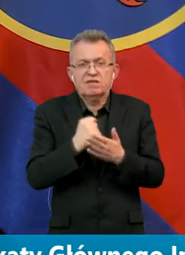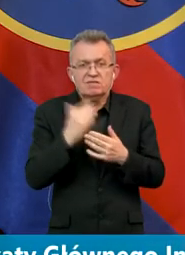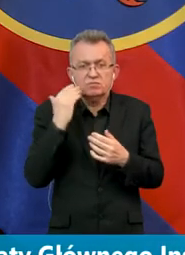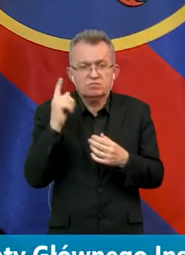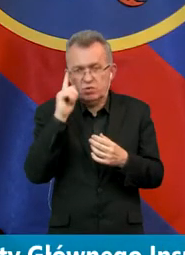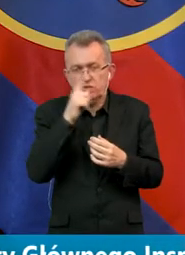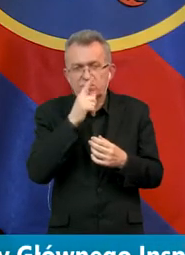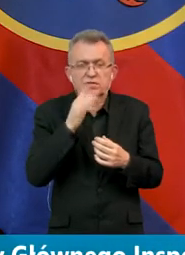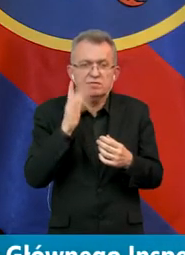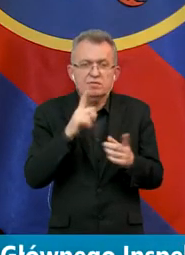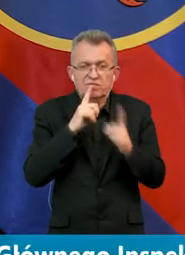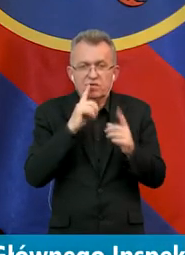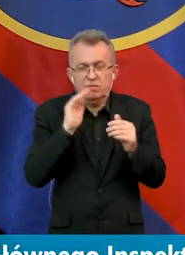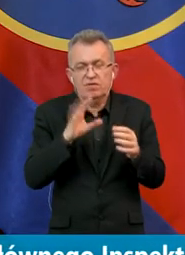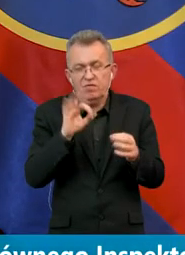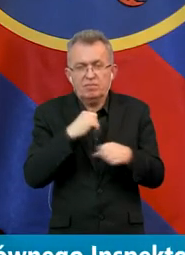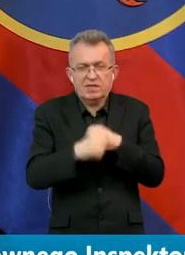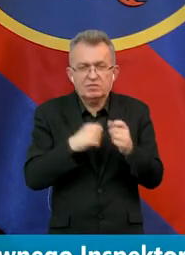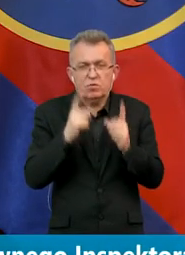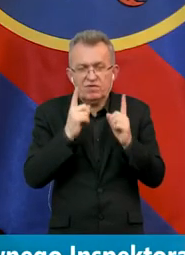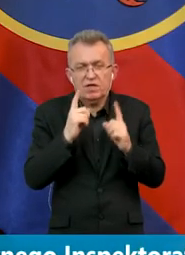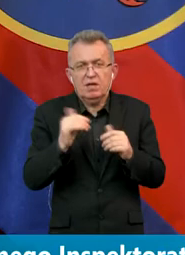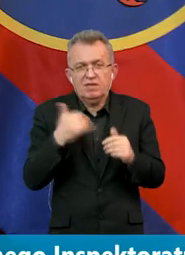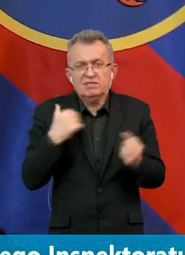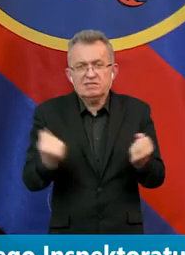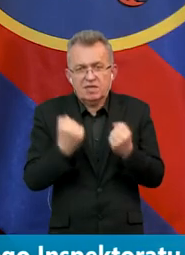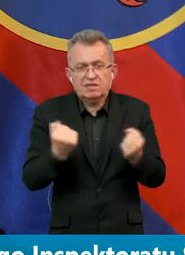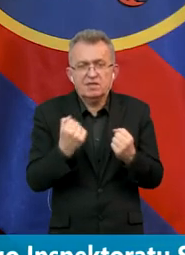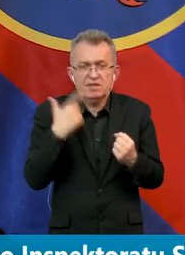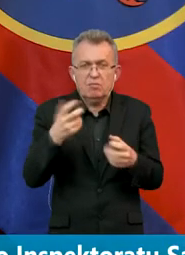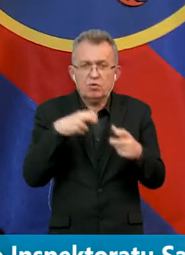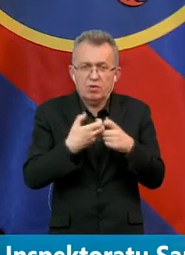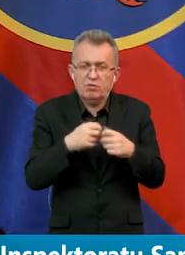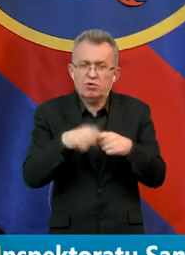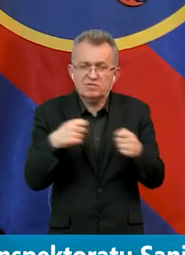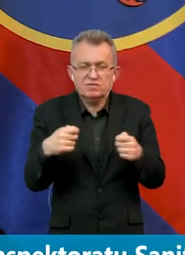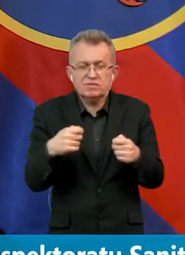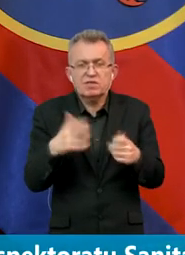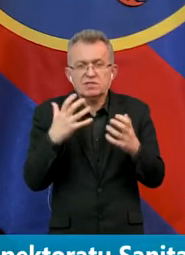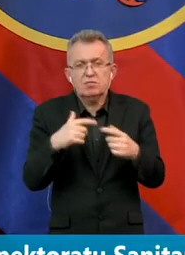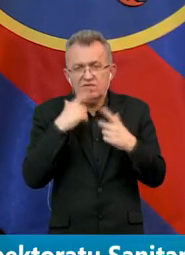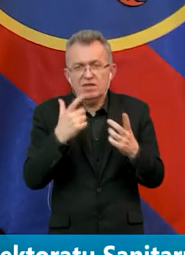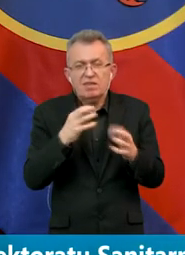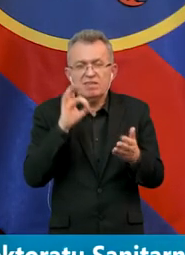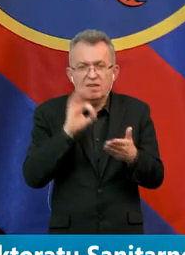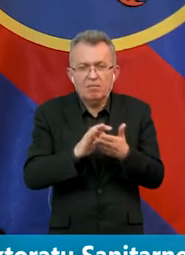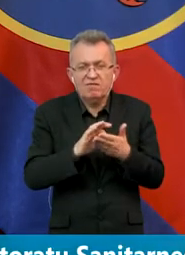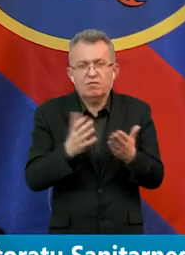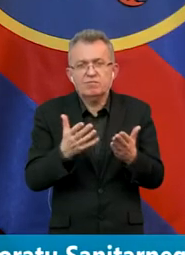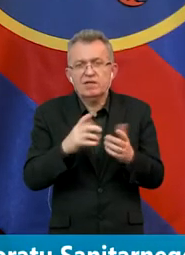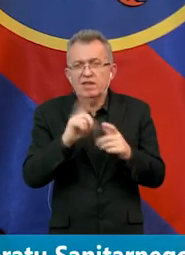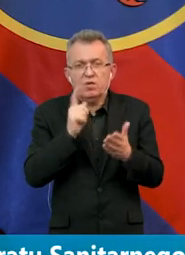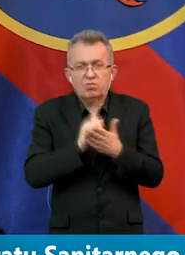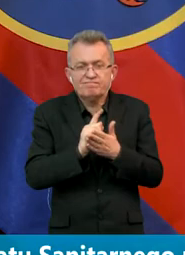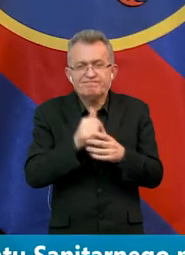na pewne rzeczy, na pewno będzie to brała w swoich pracach pod uwagę i będziemy się starali te problemy rozwiązywać, choć jeszcze raz podkreślam, na pewno nie uda